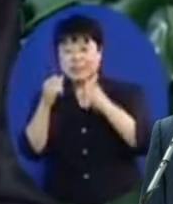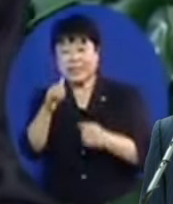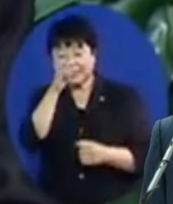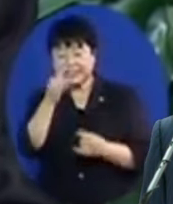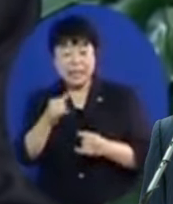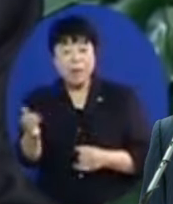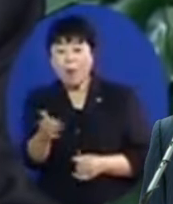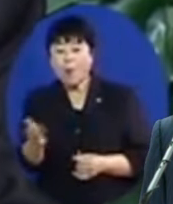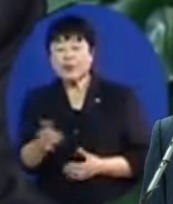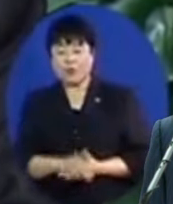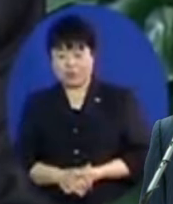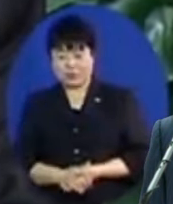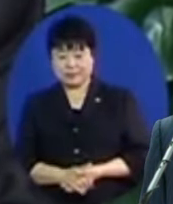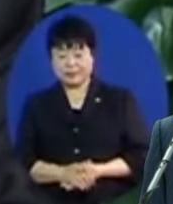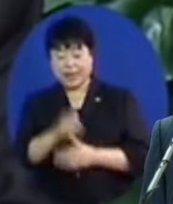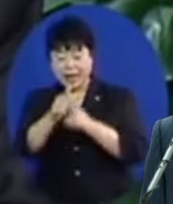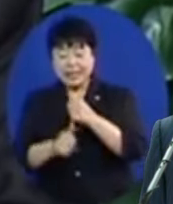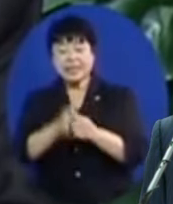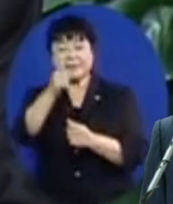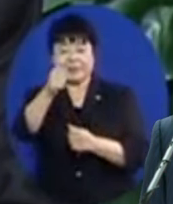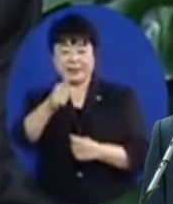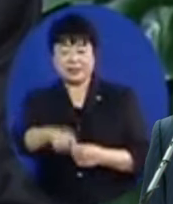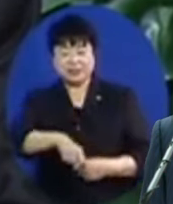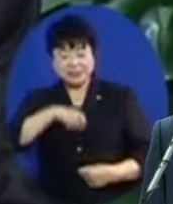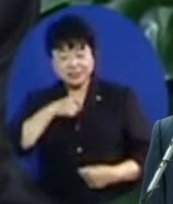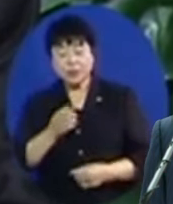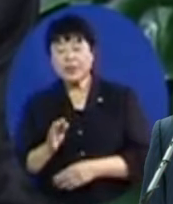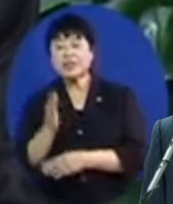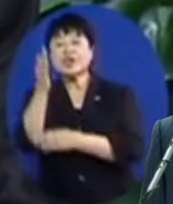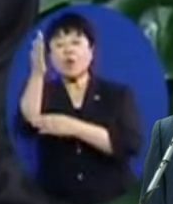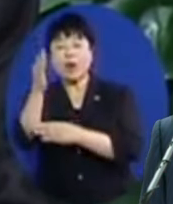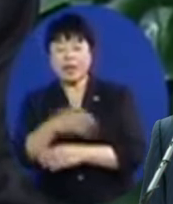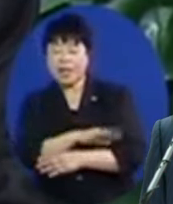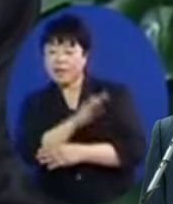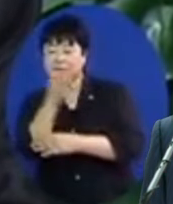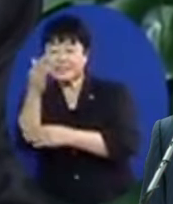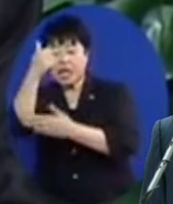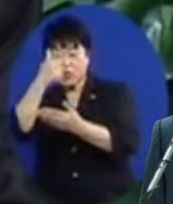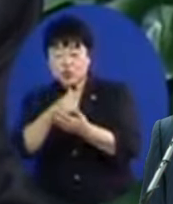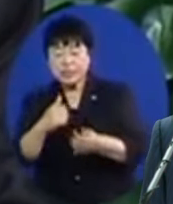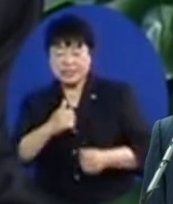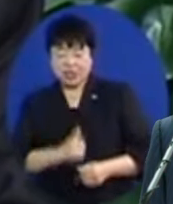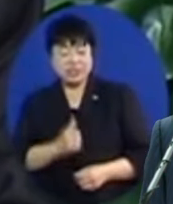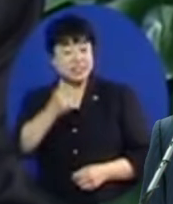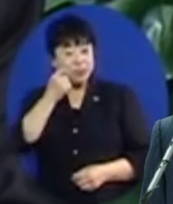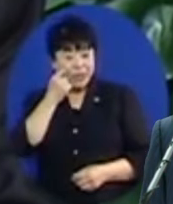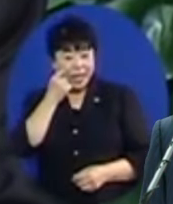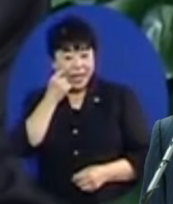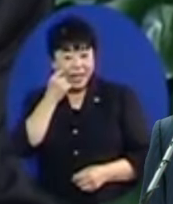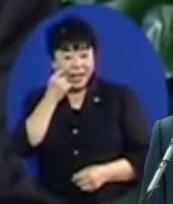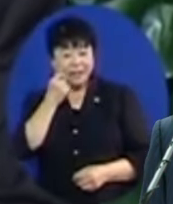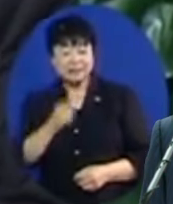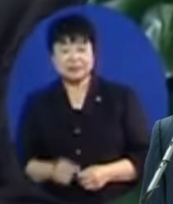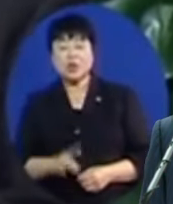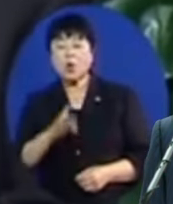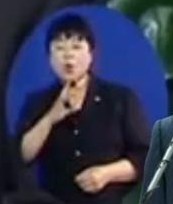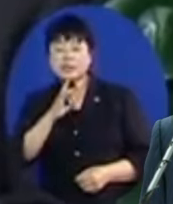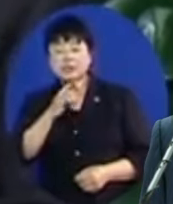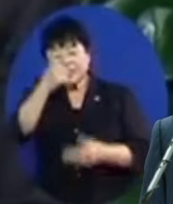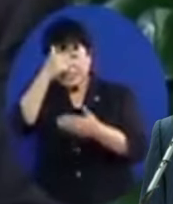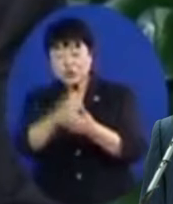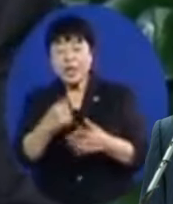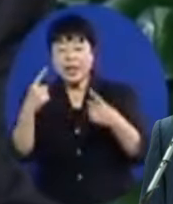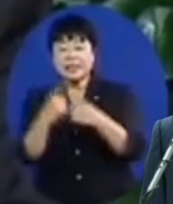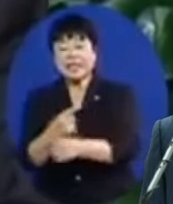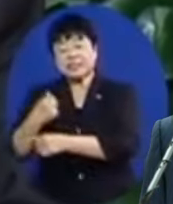사람이 없다는 말은 바로 그것입니다. 하나님의 그 의로운 영광의 광채에 우리 죄인이 견디지 못합니다. 오직 우리의 죄를